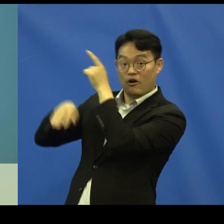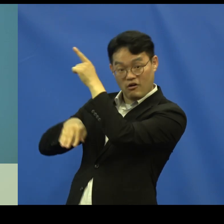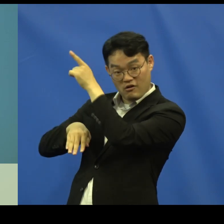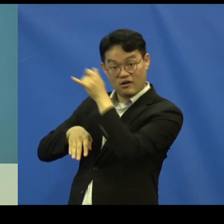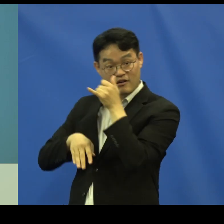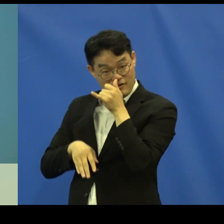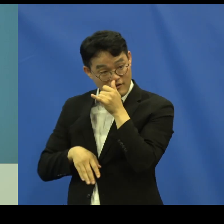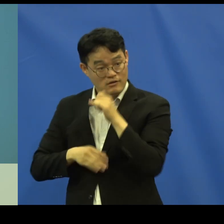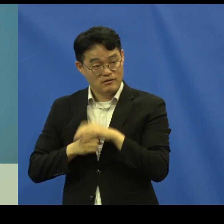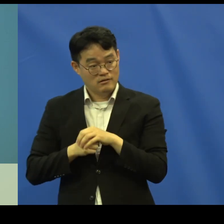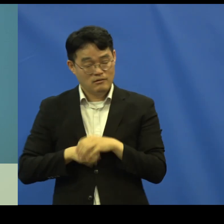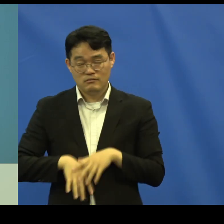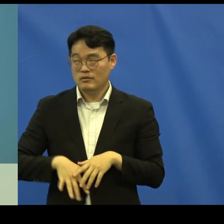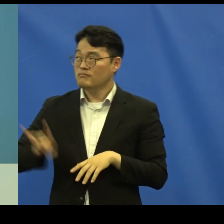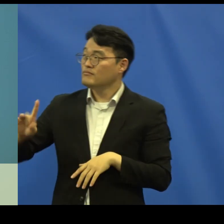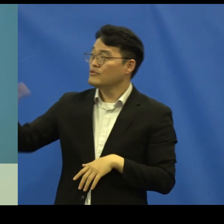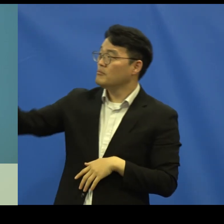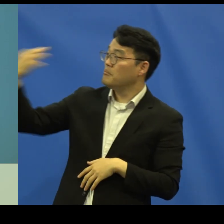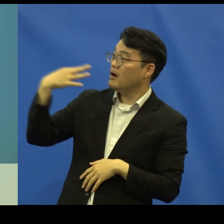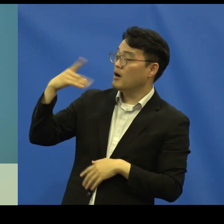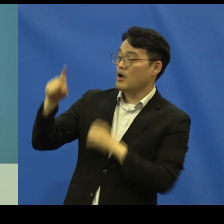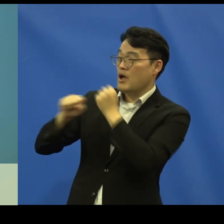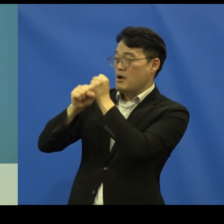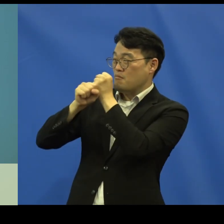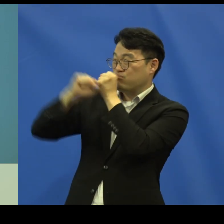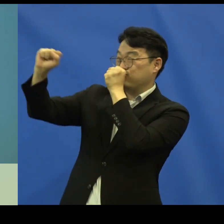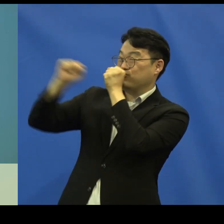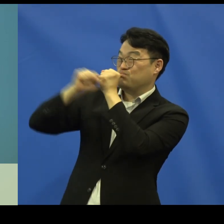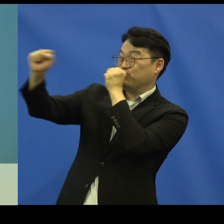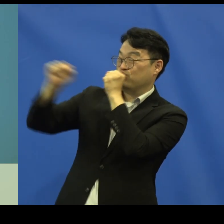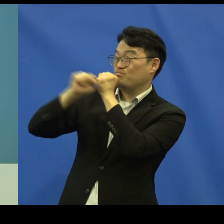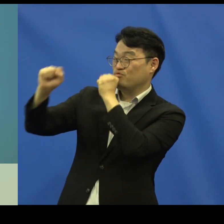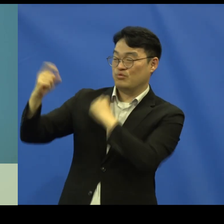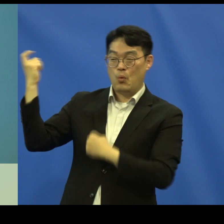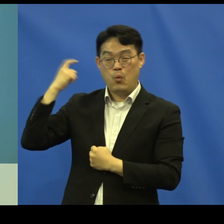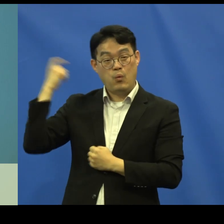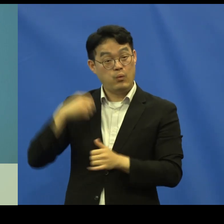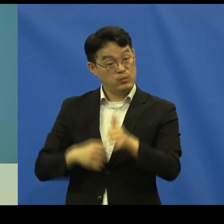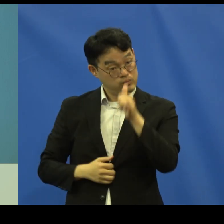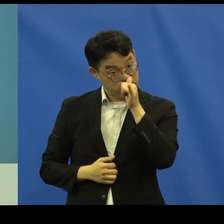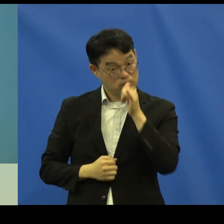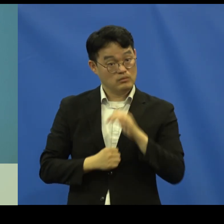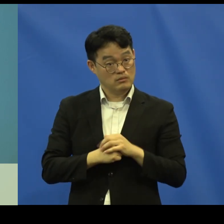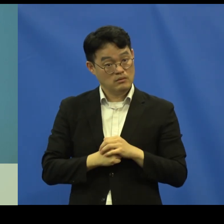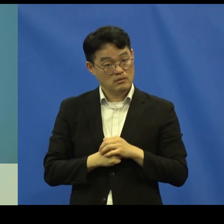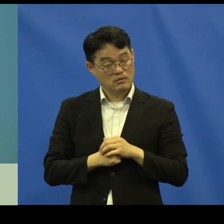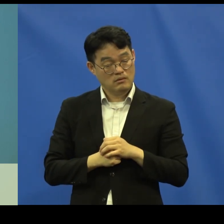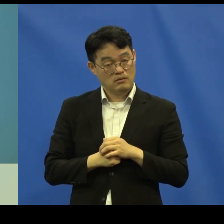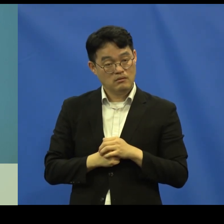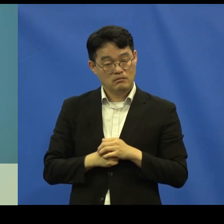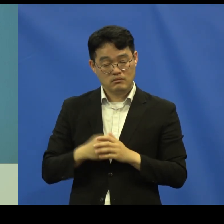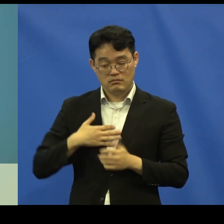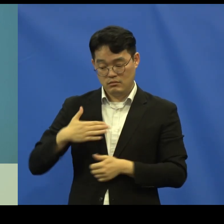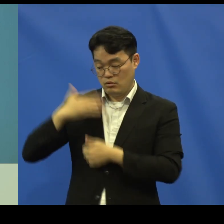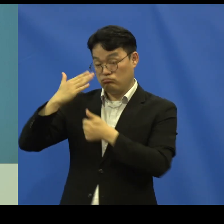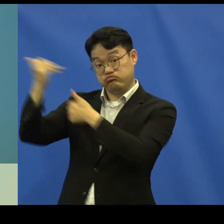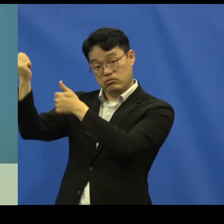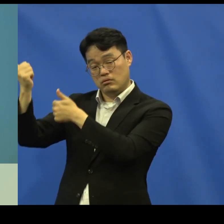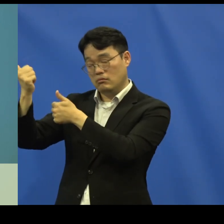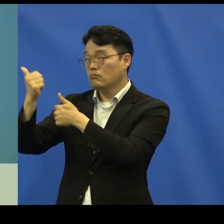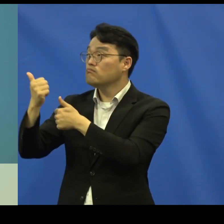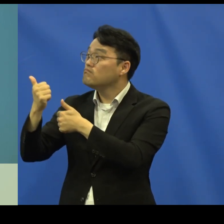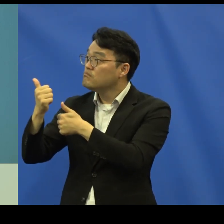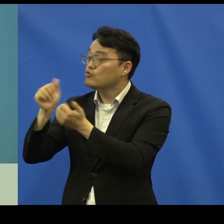내가 들은 바 처음에 내게 말하던 나팔 소리 같은 그 음성이 이르되 이리로 올라오라. 이후에